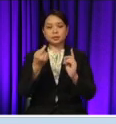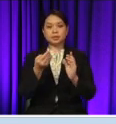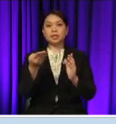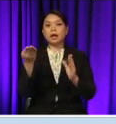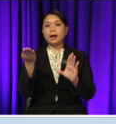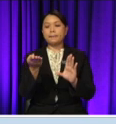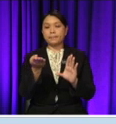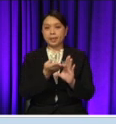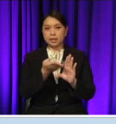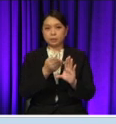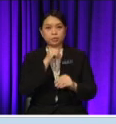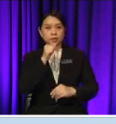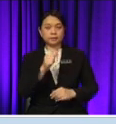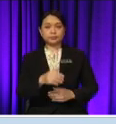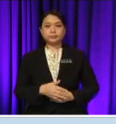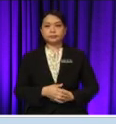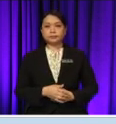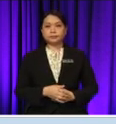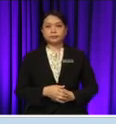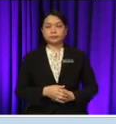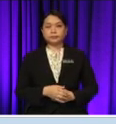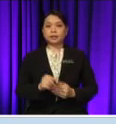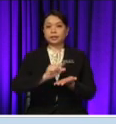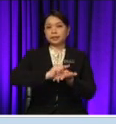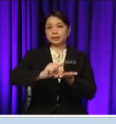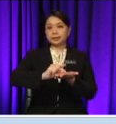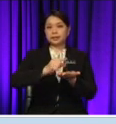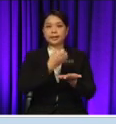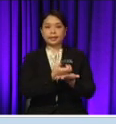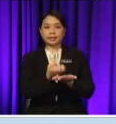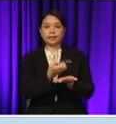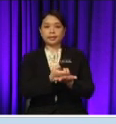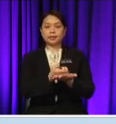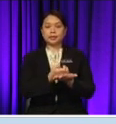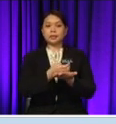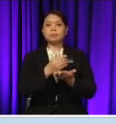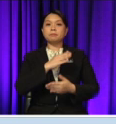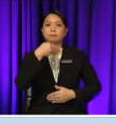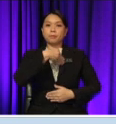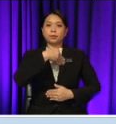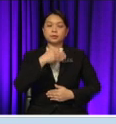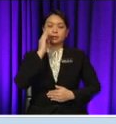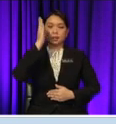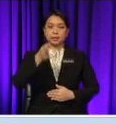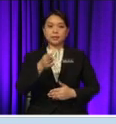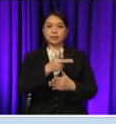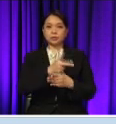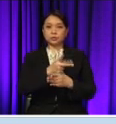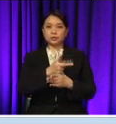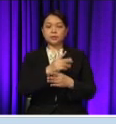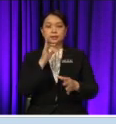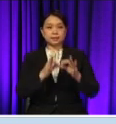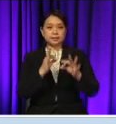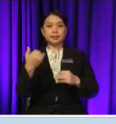dibayar faedah gaji Elon Bones juga dibayar kepada pekongsi yang menguruskan penjagaan dan jika